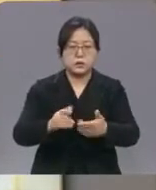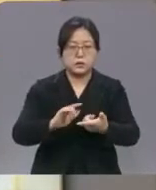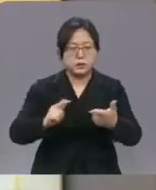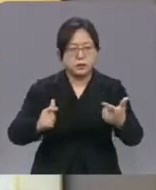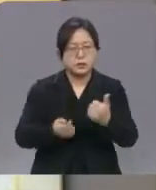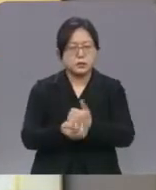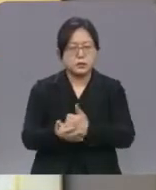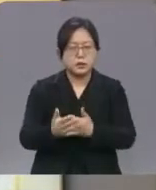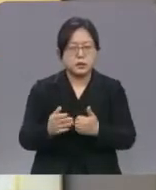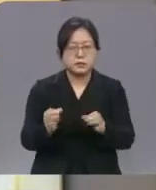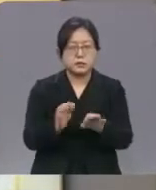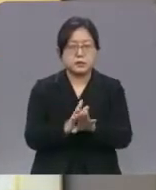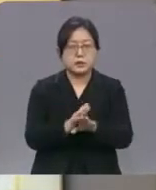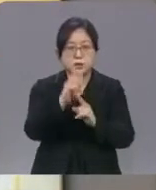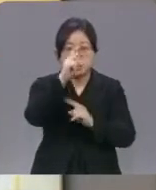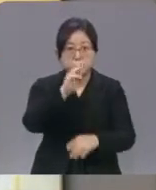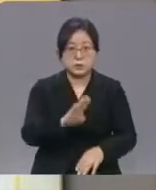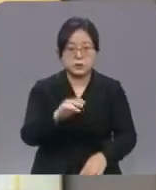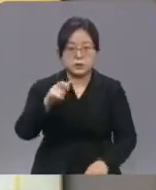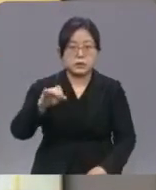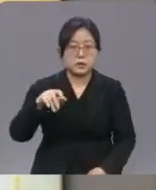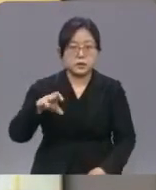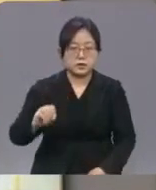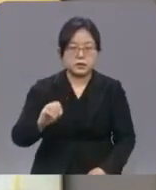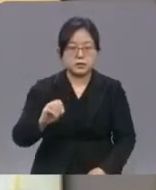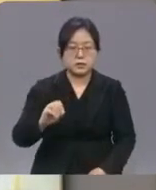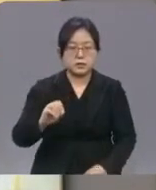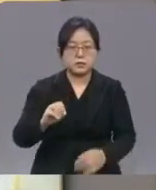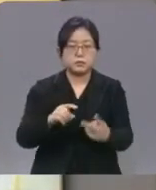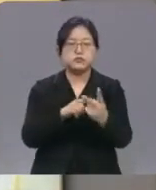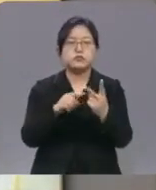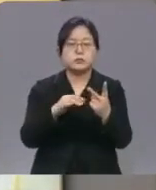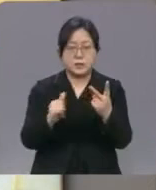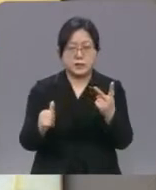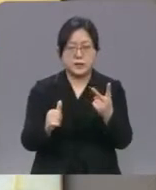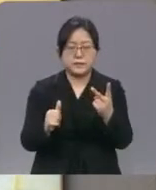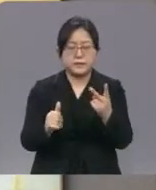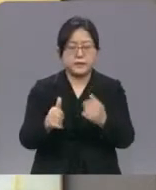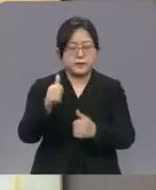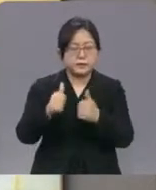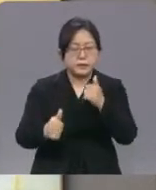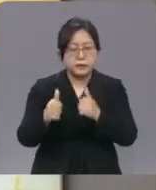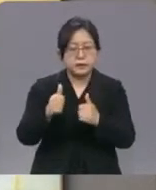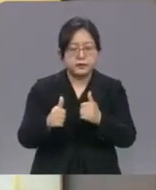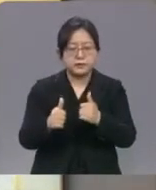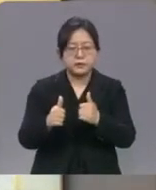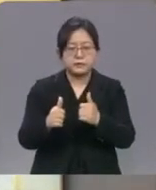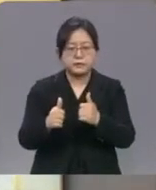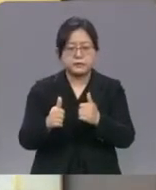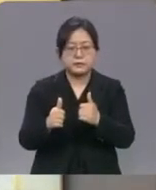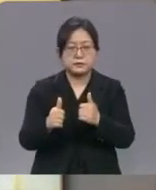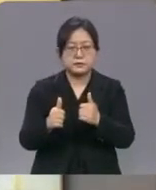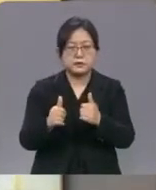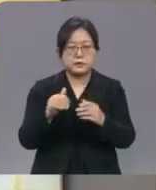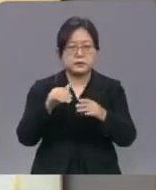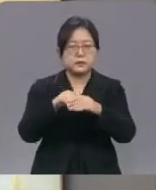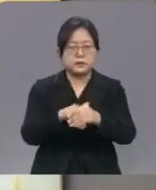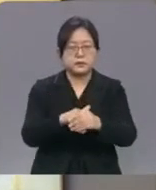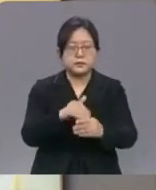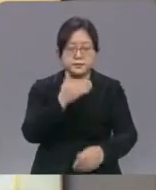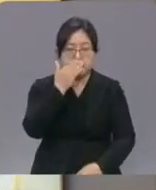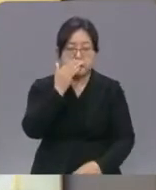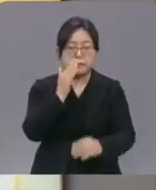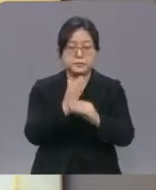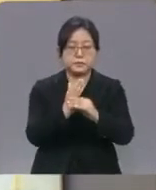많이 사라졌다. 이용섭, 강기정 사실상 양자 대결로, 재대결로 끝까지 갈 수밖에 없는